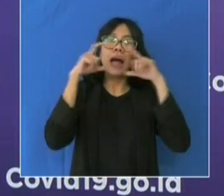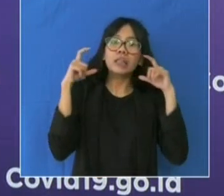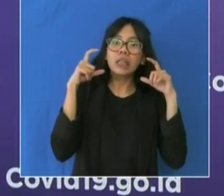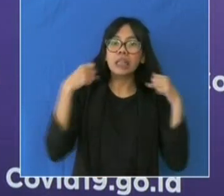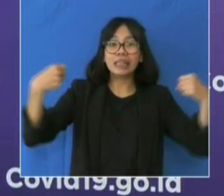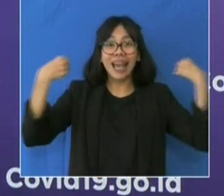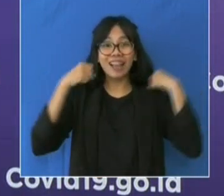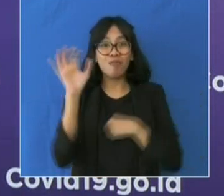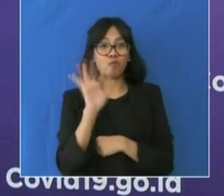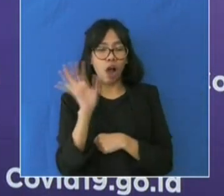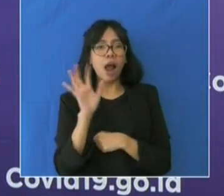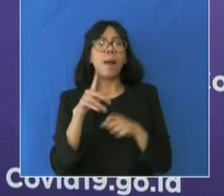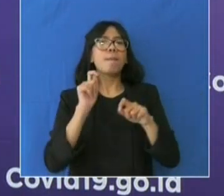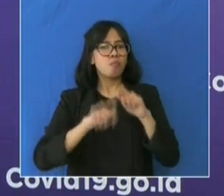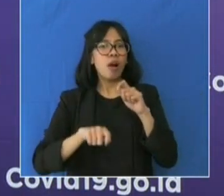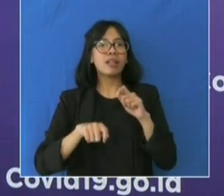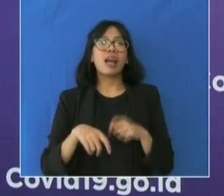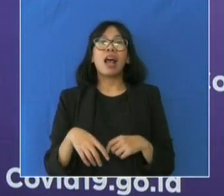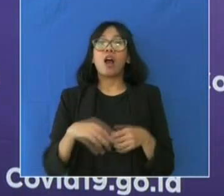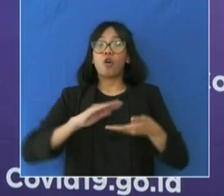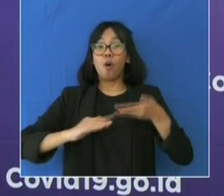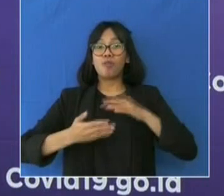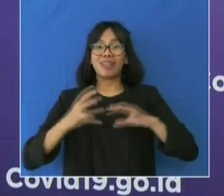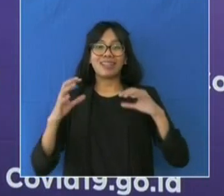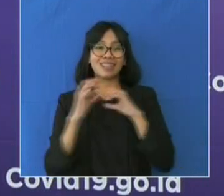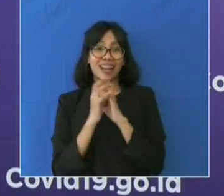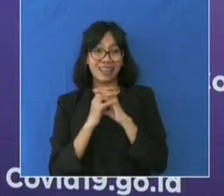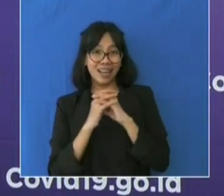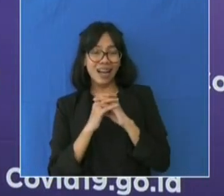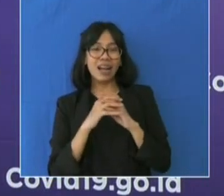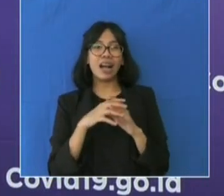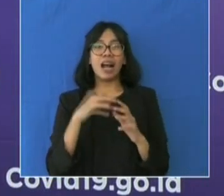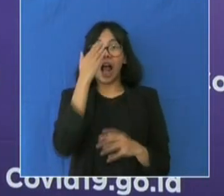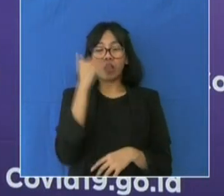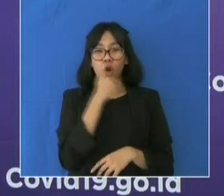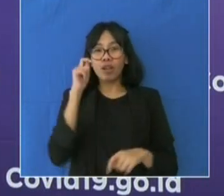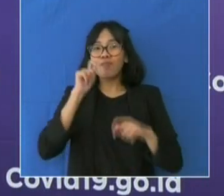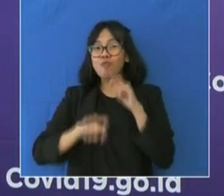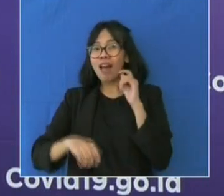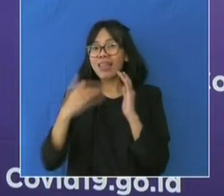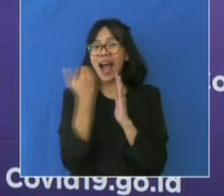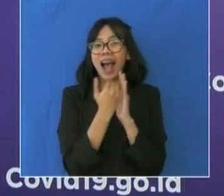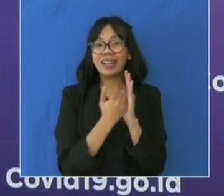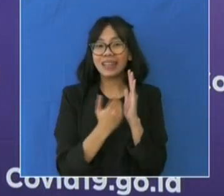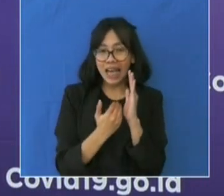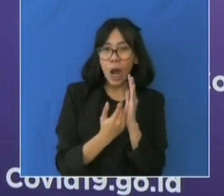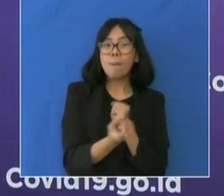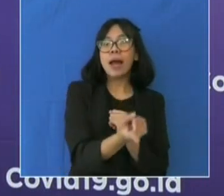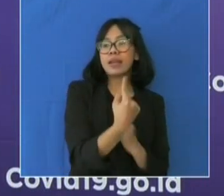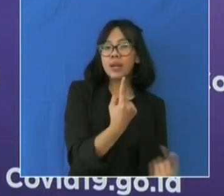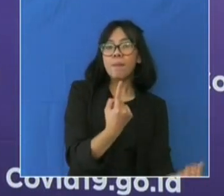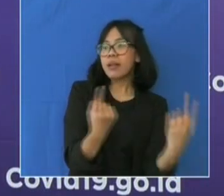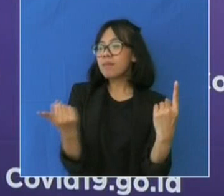non-medis beberapa komunitas dalam gereja Katolik telah berinisiatif membuat acara kegiatan ini secara